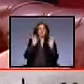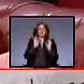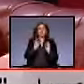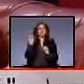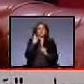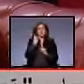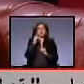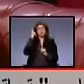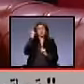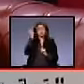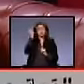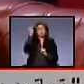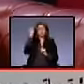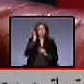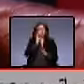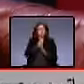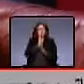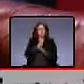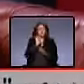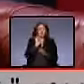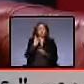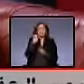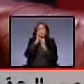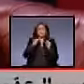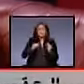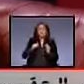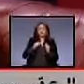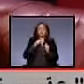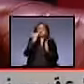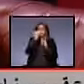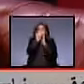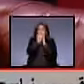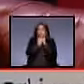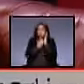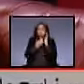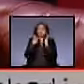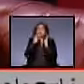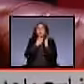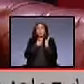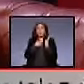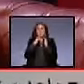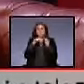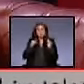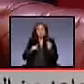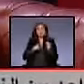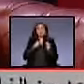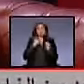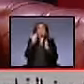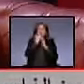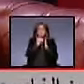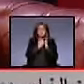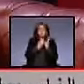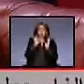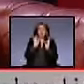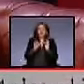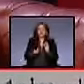ايا كان الفكره بس انا نفسي اعمل فيلم وطني. نفسي اعمل برضه. خد بالك احنا محتاجين